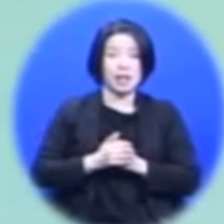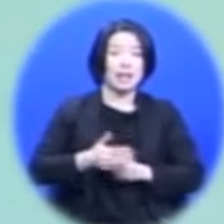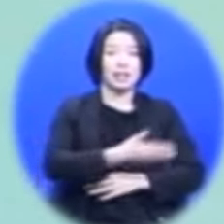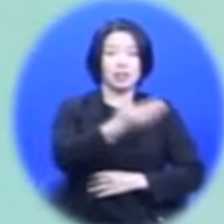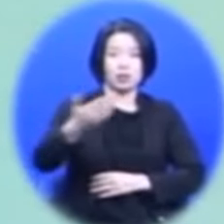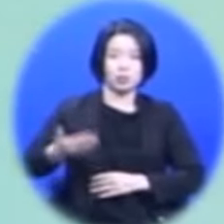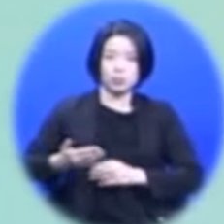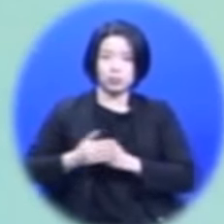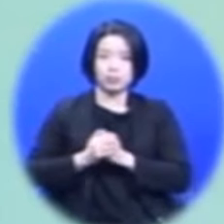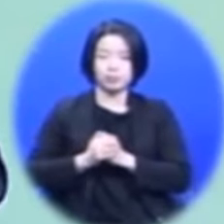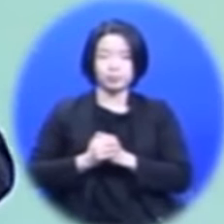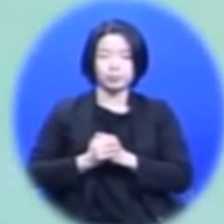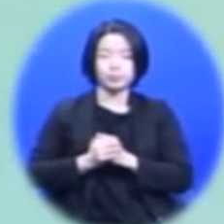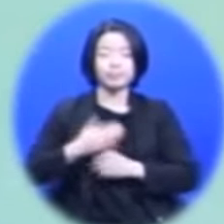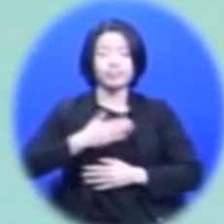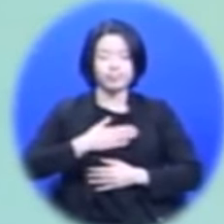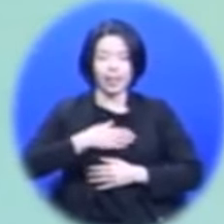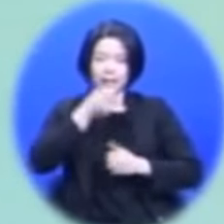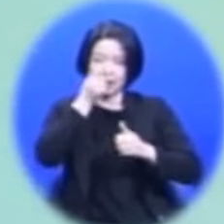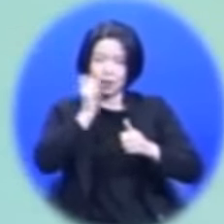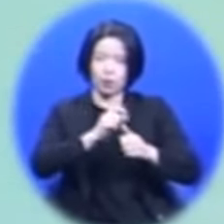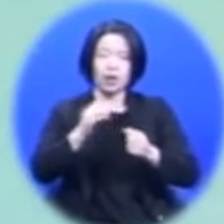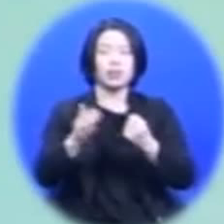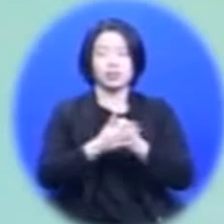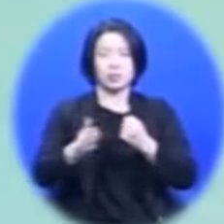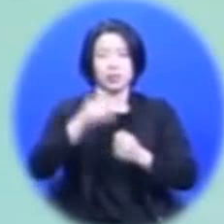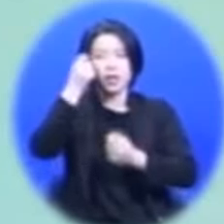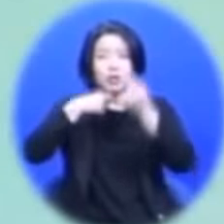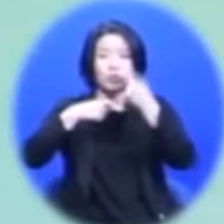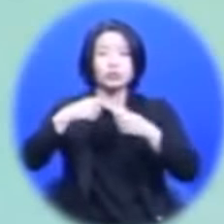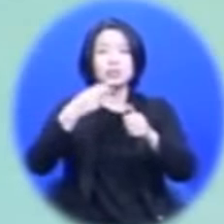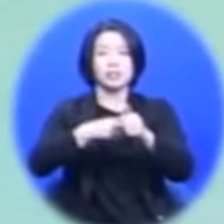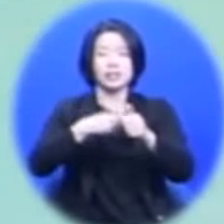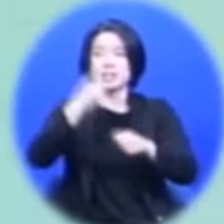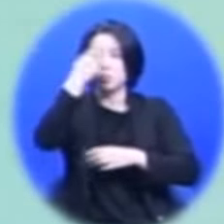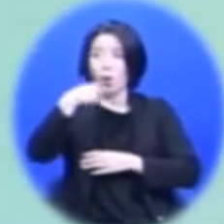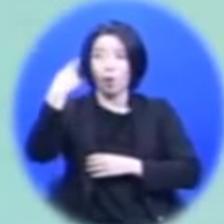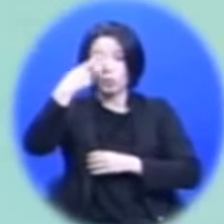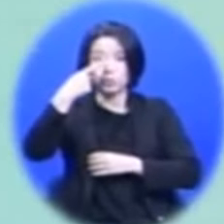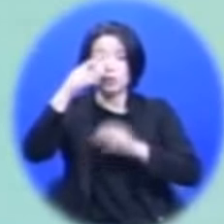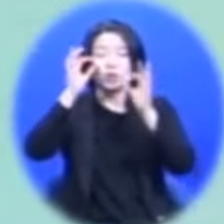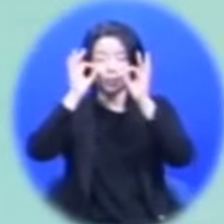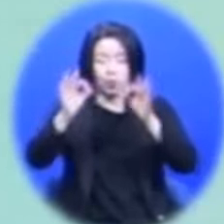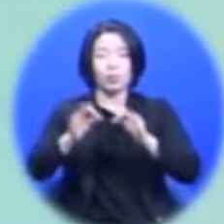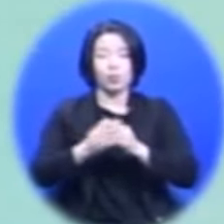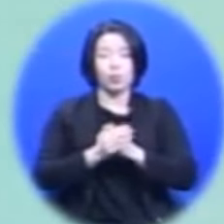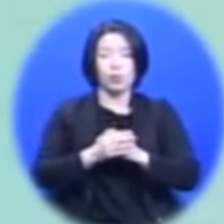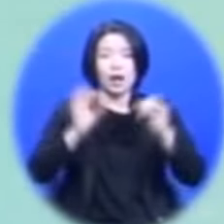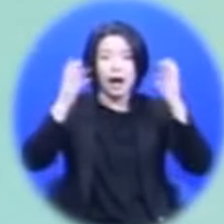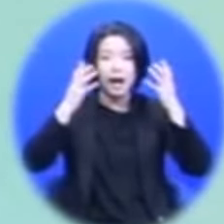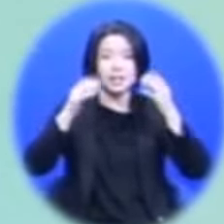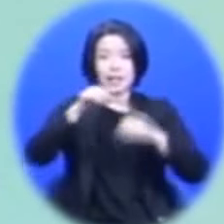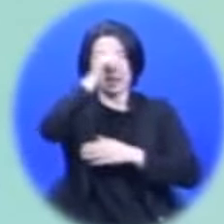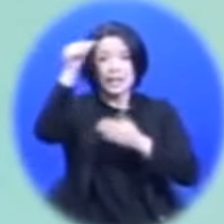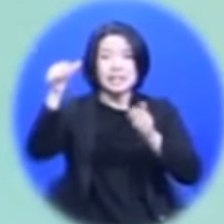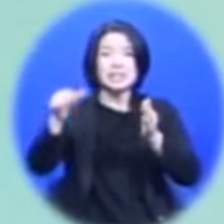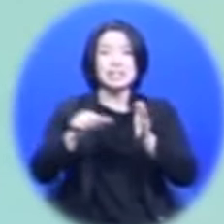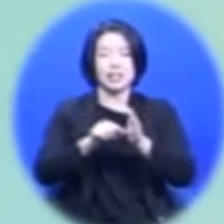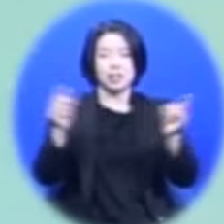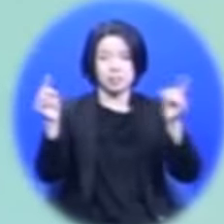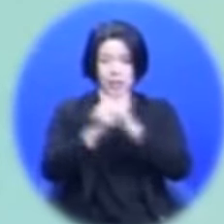여러분, 내가 욕한 것 때문에 우는 선생님 얼굴 때문에 아이의 인생이